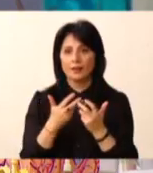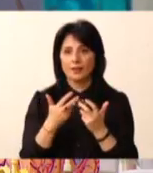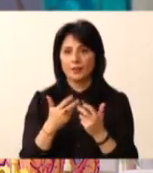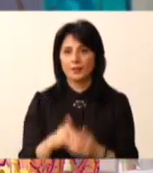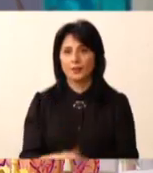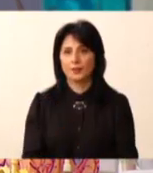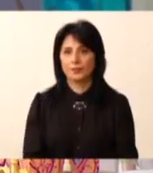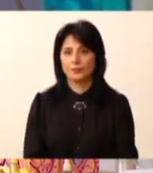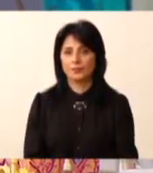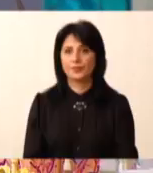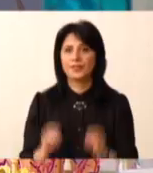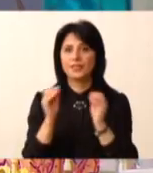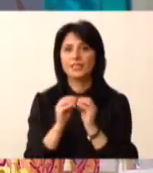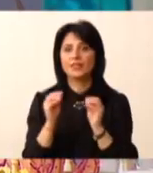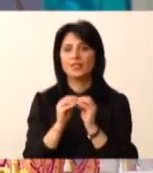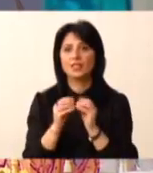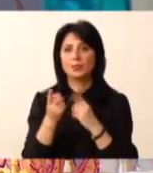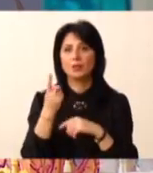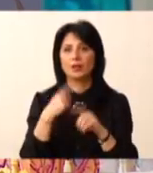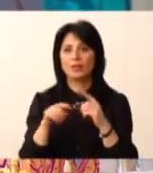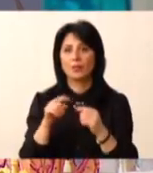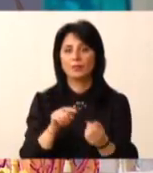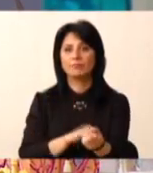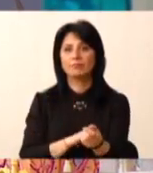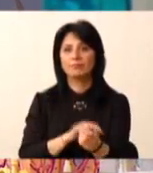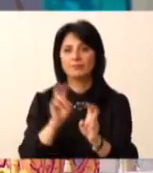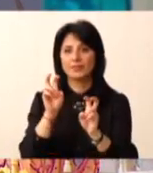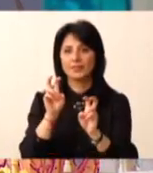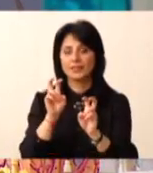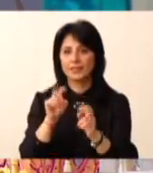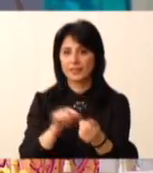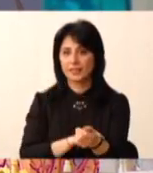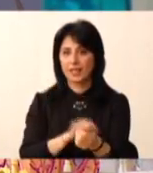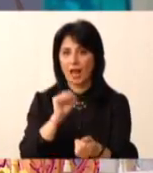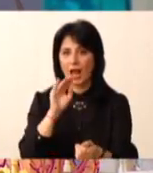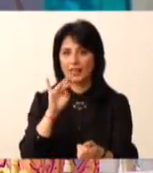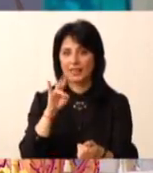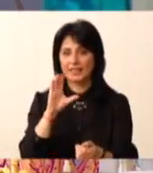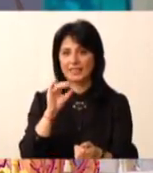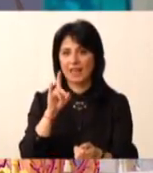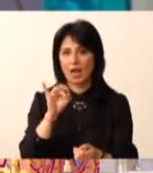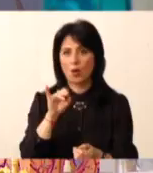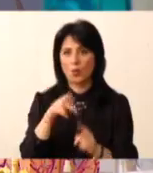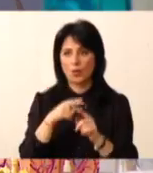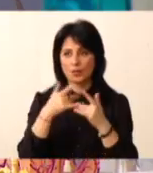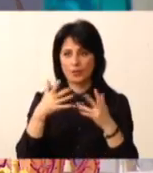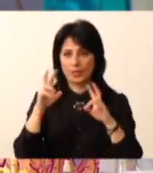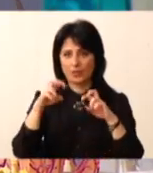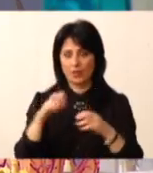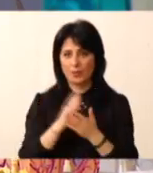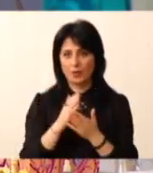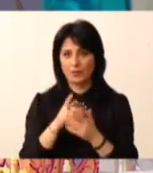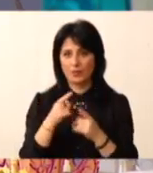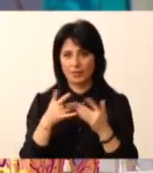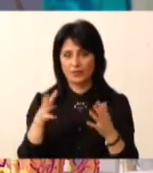თიროიდიტი ისევ და ისევ უბრუნდება ანტისხეულების არსებობის თემას. ანტისხეულების არის სხვადასხვა კვლევებია და